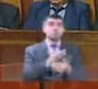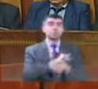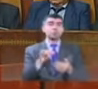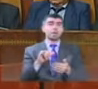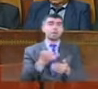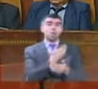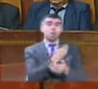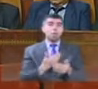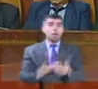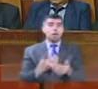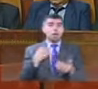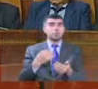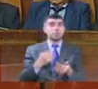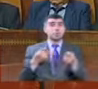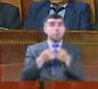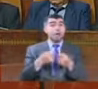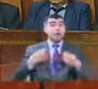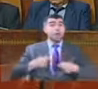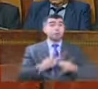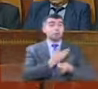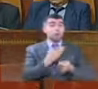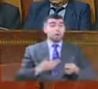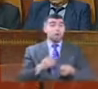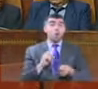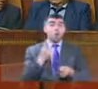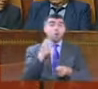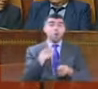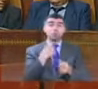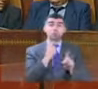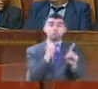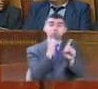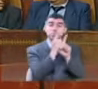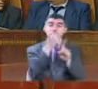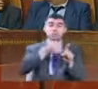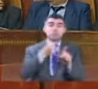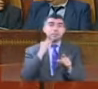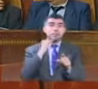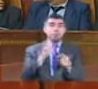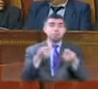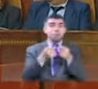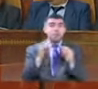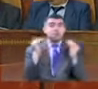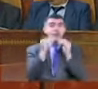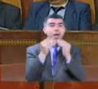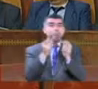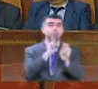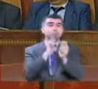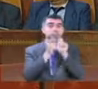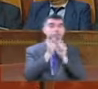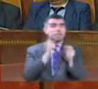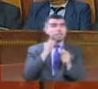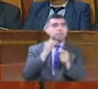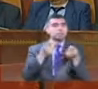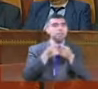وبين الإدارة المغربية. أنتم سيد رئيس الحكومة المسؤول الأول على هذه الإدارة المغربية وعلى التنسيق الحكومي، لا بد تفعيل